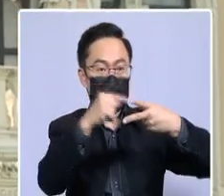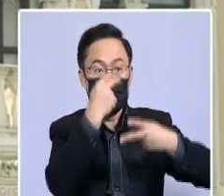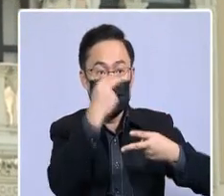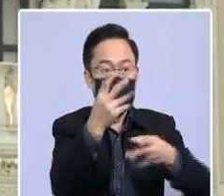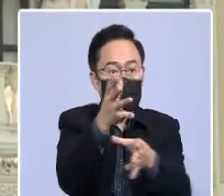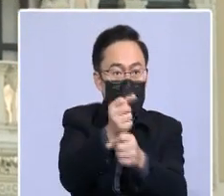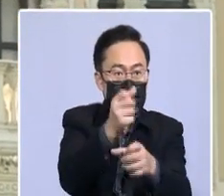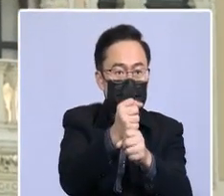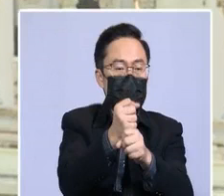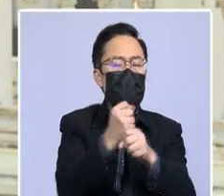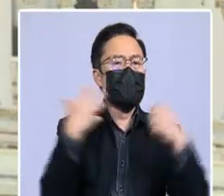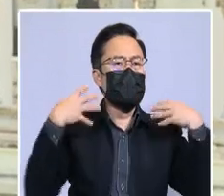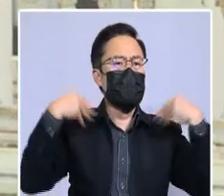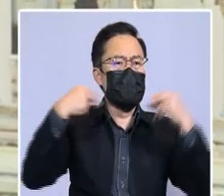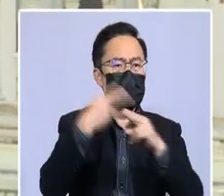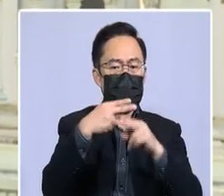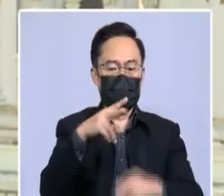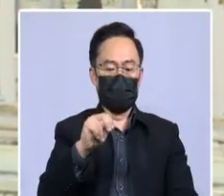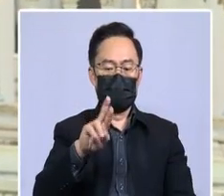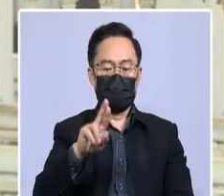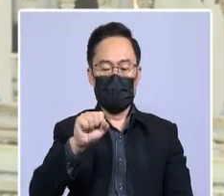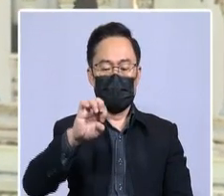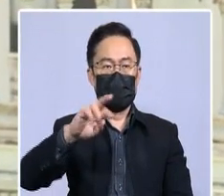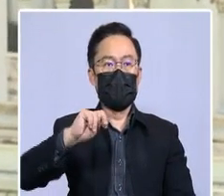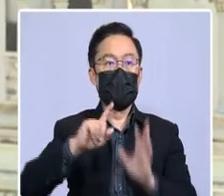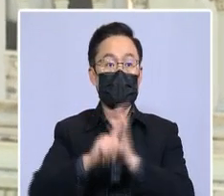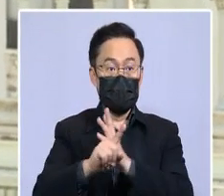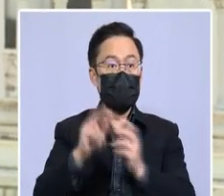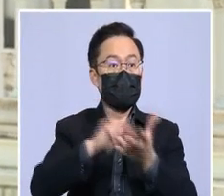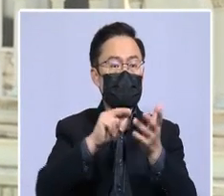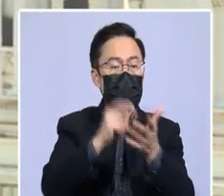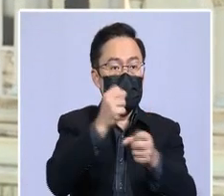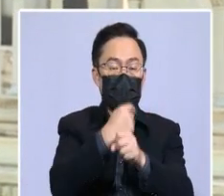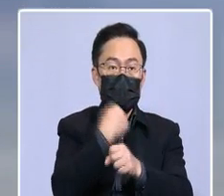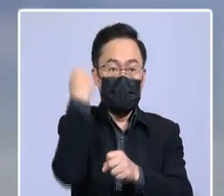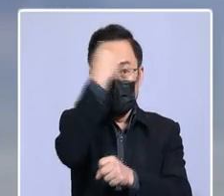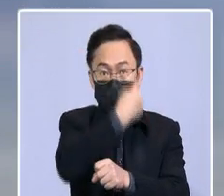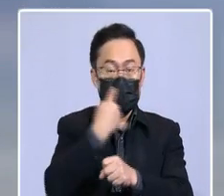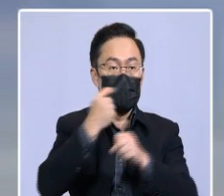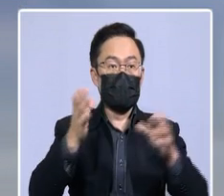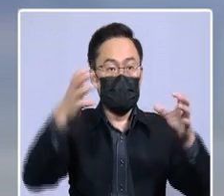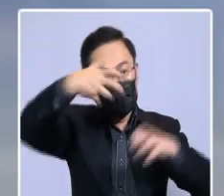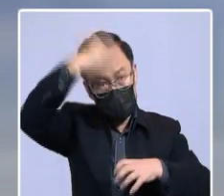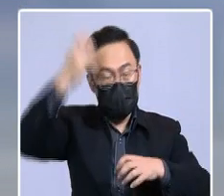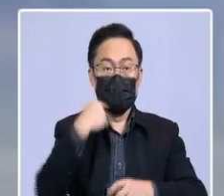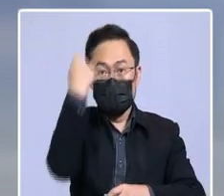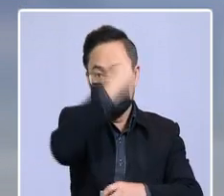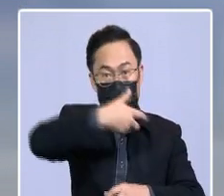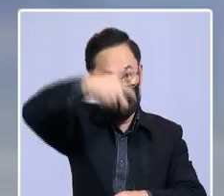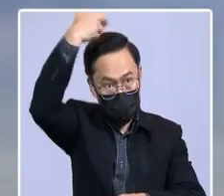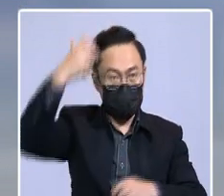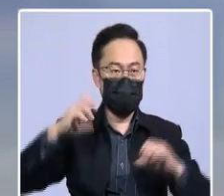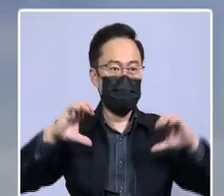ตเห็นรูปปั้นเทพนรสิงห์องค์ใหม่ที่ว่ากันว่าเจ้าคุณธงชัยวไตรมิตรวิทยารามได้เข้ามาทำพิธีช่วงโพลเพล